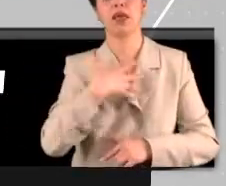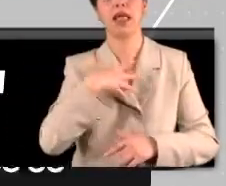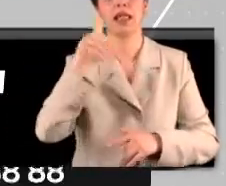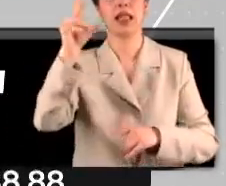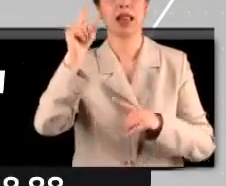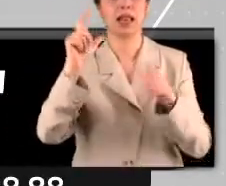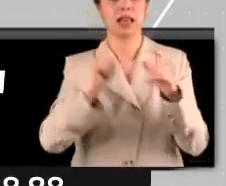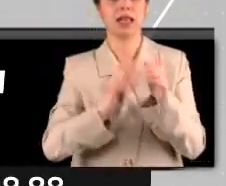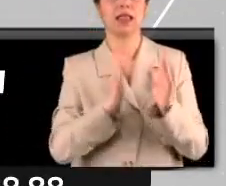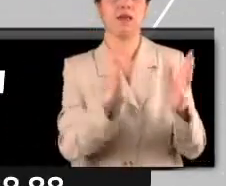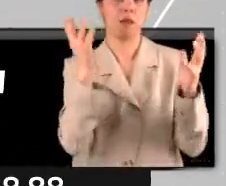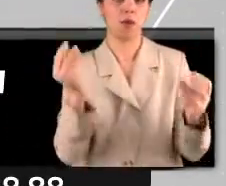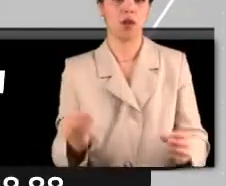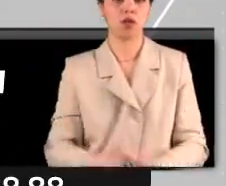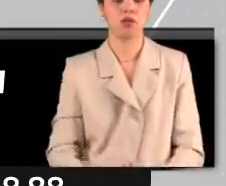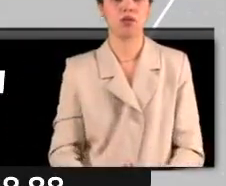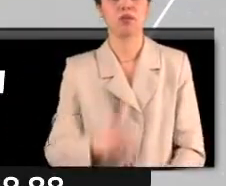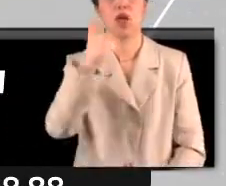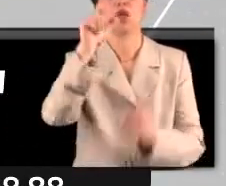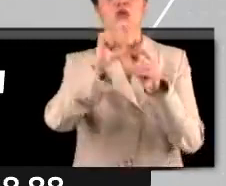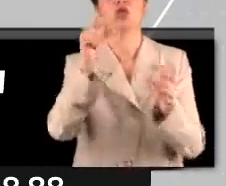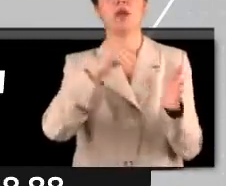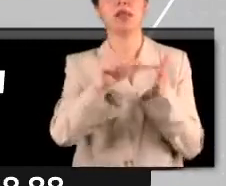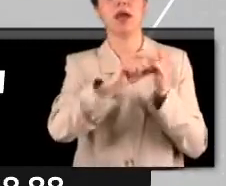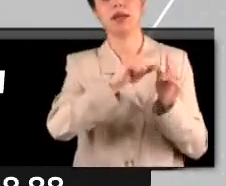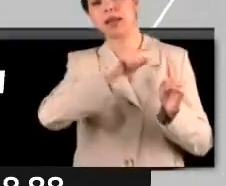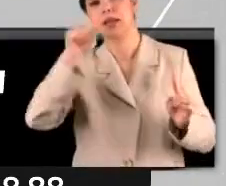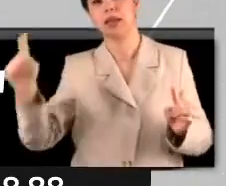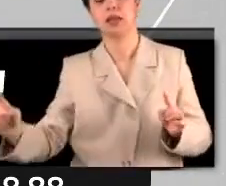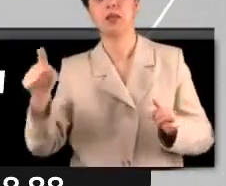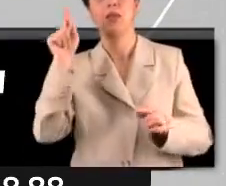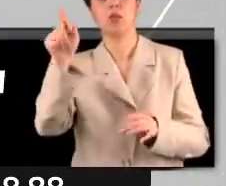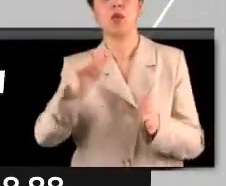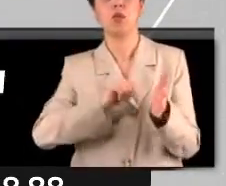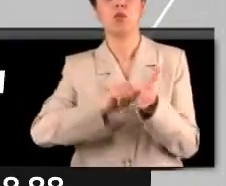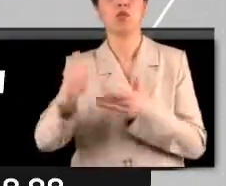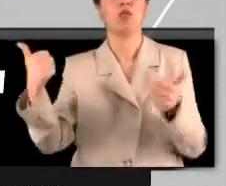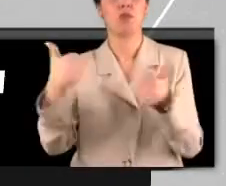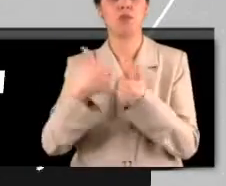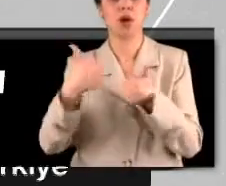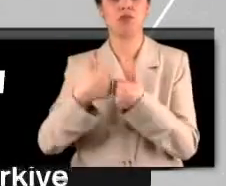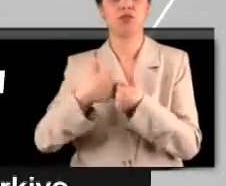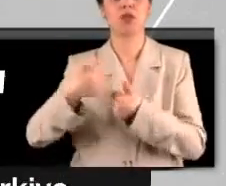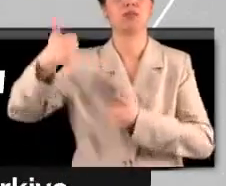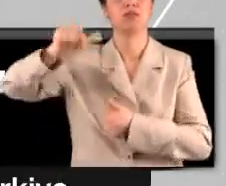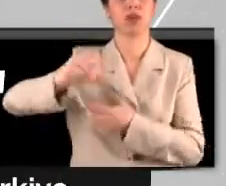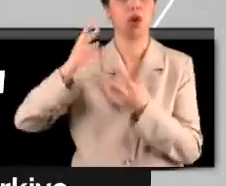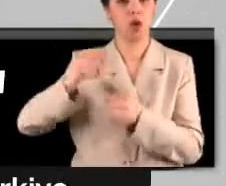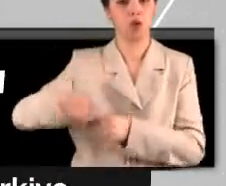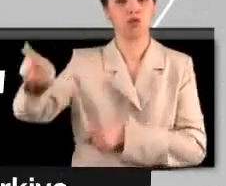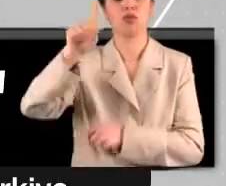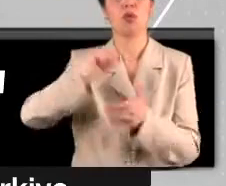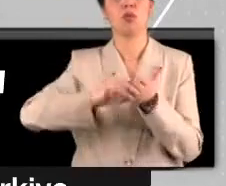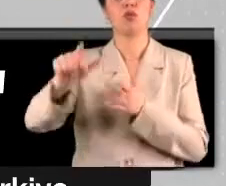liglerde devam edecekler. 6 Şubat tarihinden itibaren kalan bütün müsabakalarda hükmen yenik sayılacak tüm